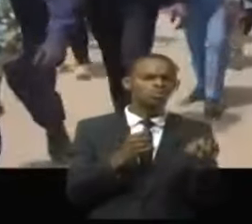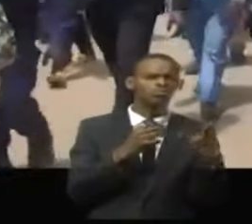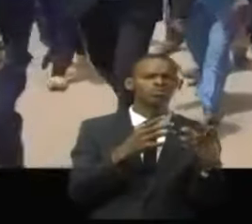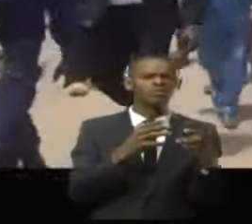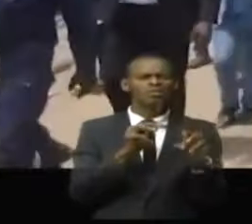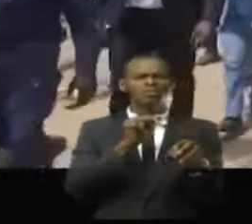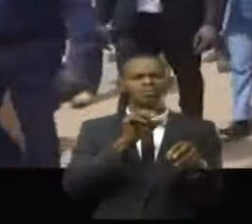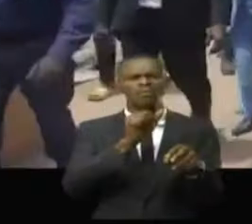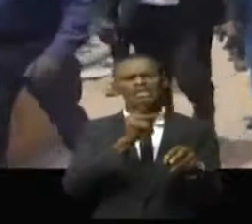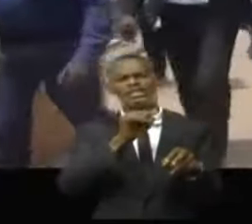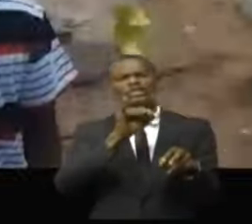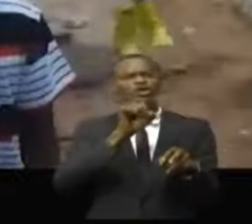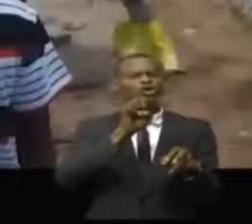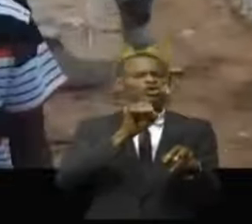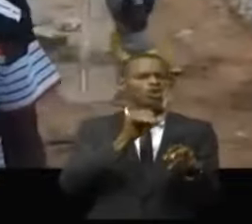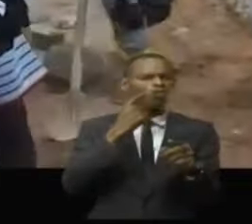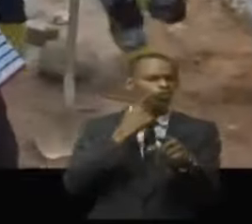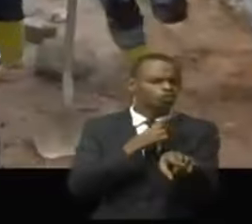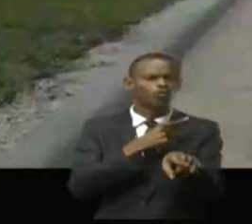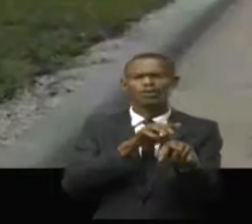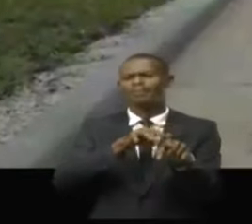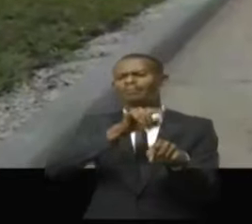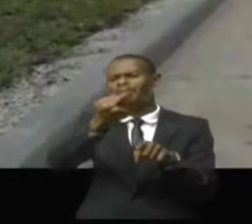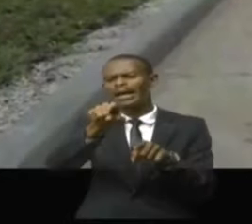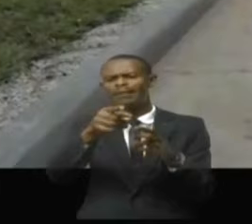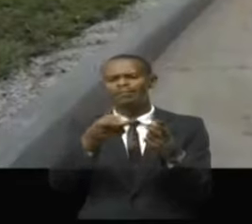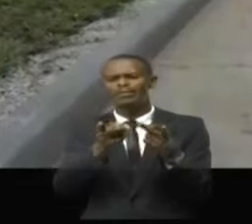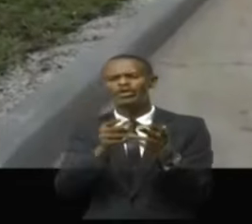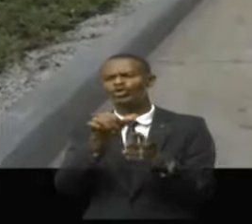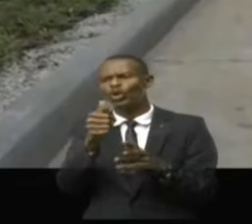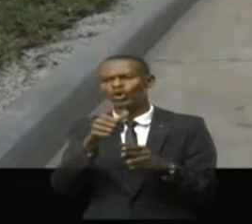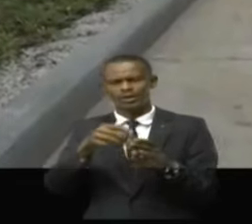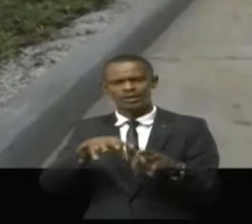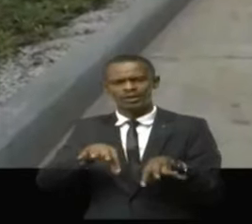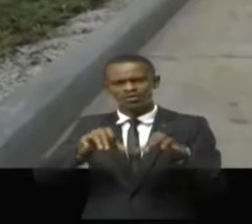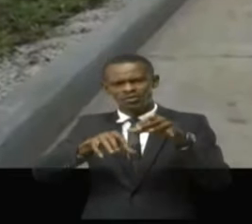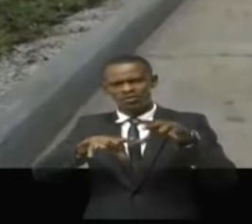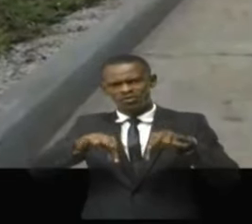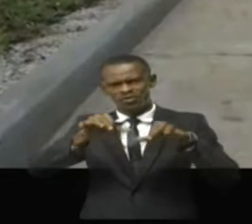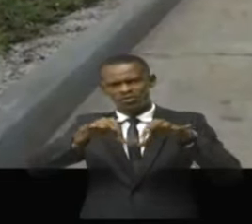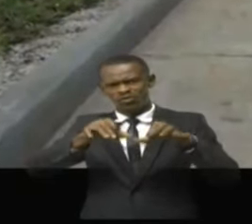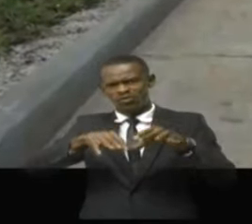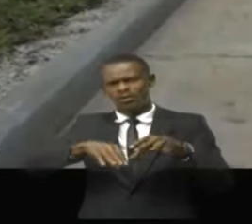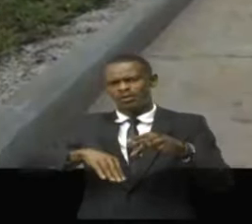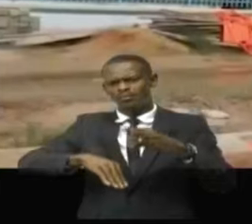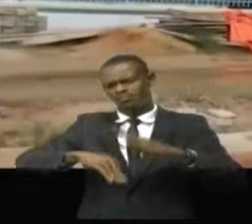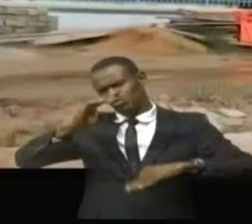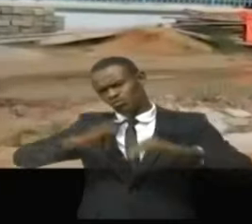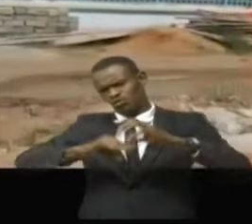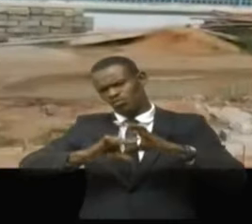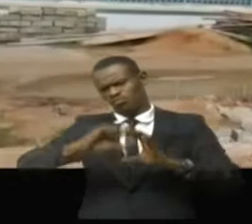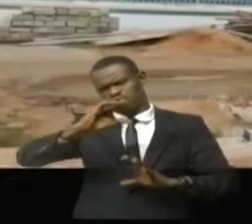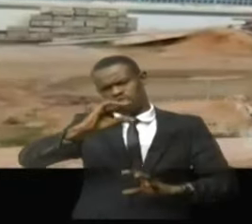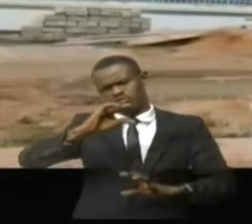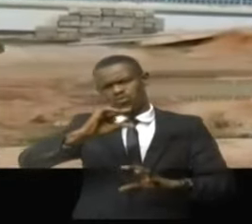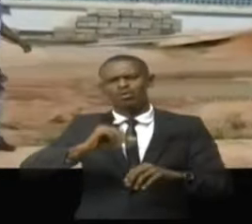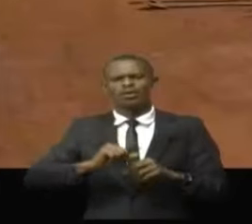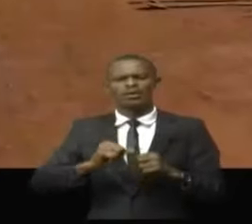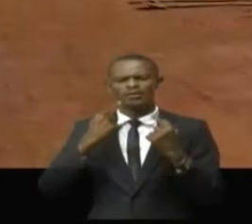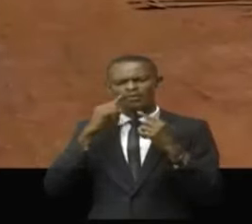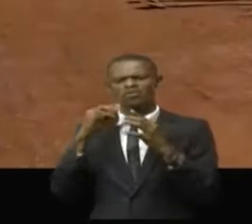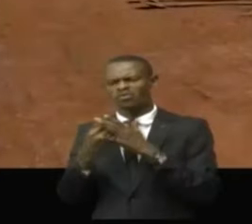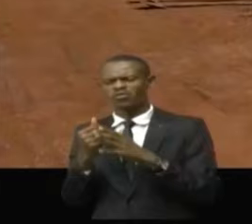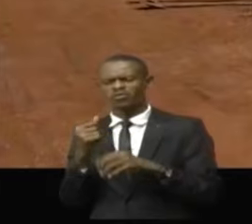Tesco où les travaux de bétonnage se poursuivent sans désemparer. Au stade actuel, les travaux de la rénovation du stade